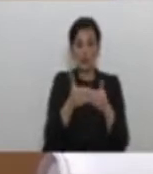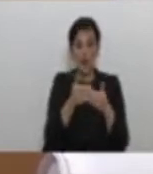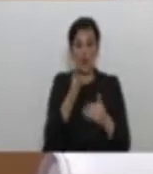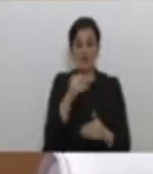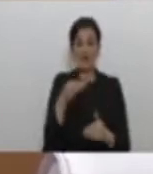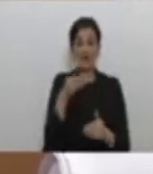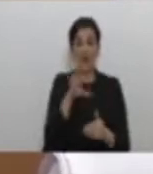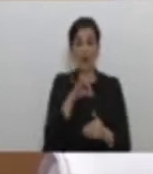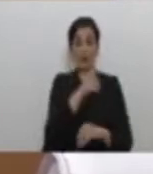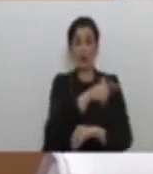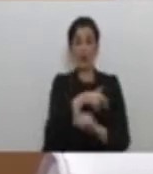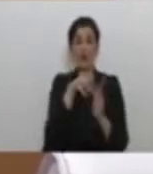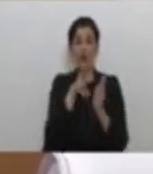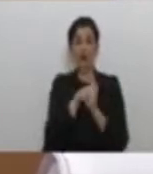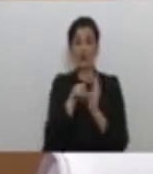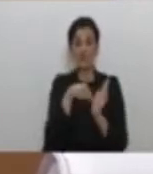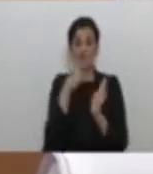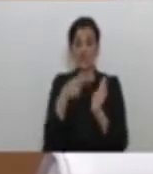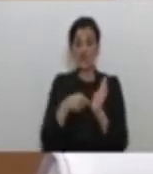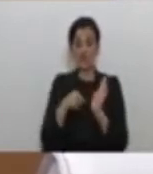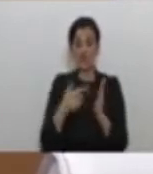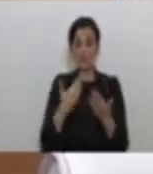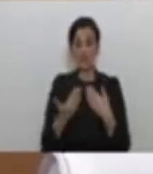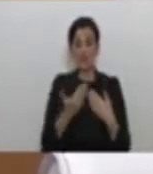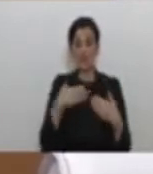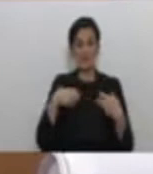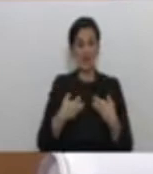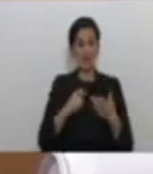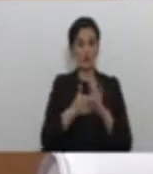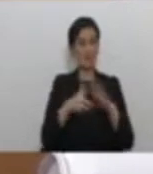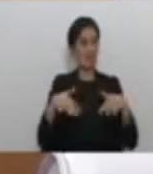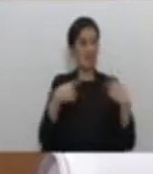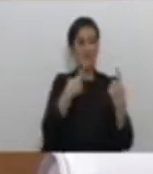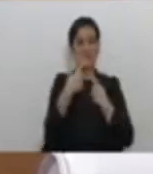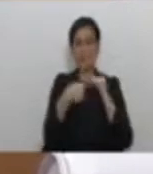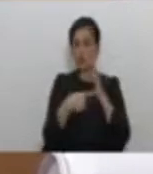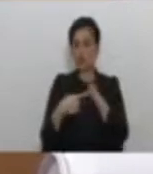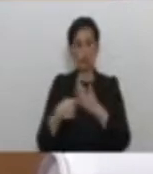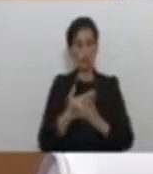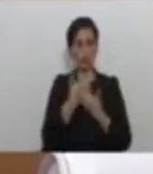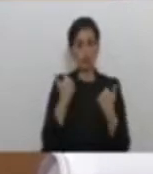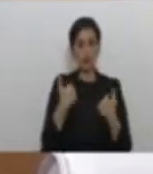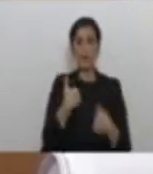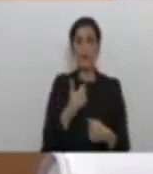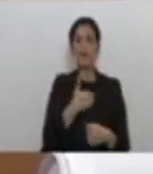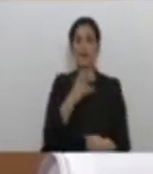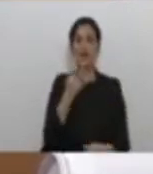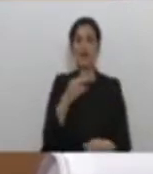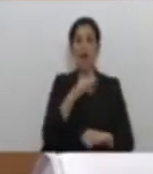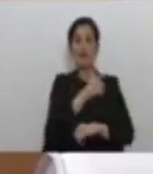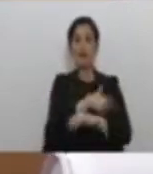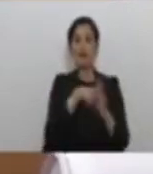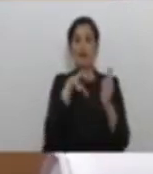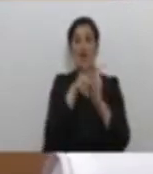ნატოში გაწევრიანებას ამ კითხვასთან მიმართებაში სამწუხაროდ ამ დარბაზში დისკუსია ჯერ არ შემდგარა. მე მინდა ნატოში გაწევრიანების